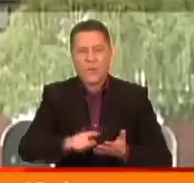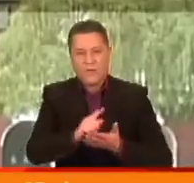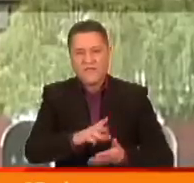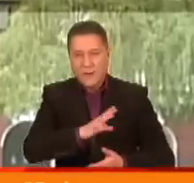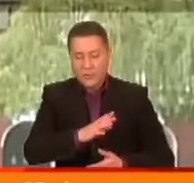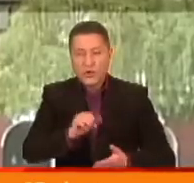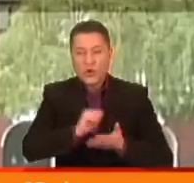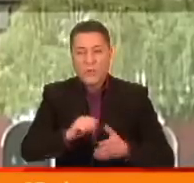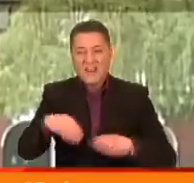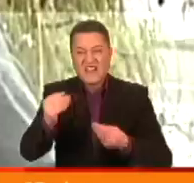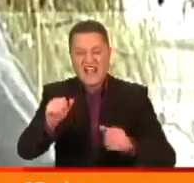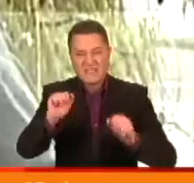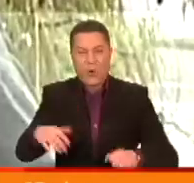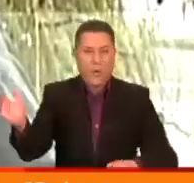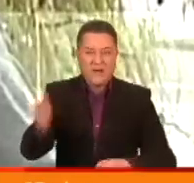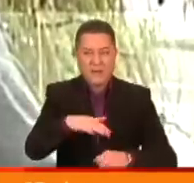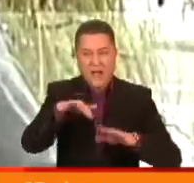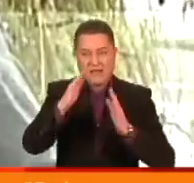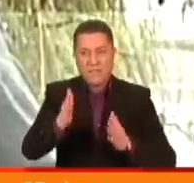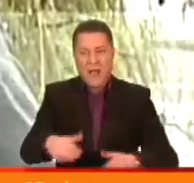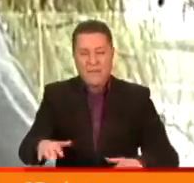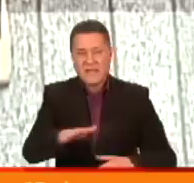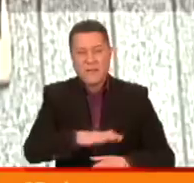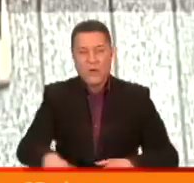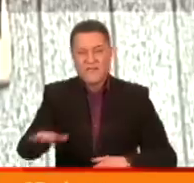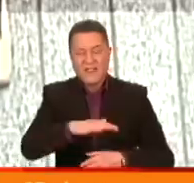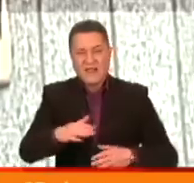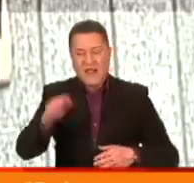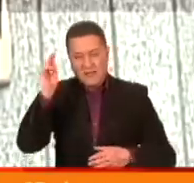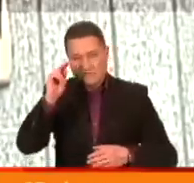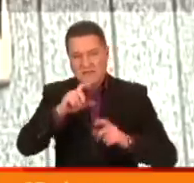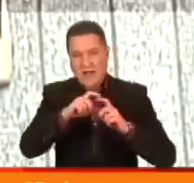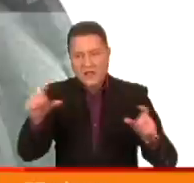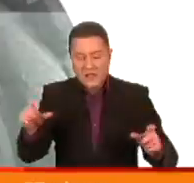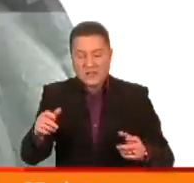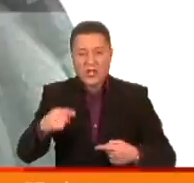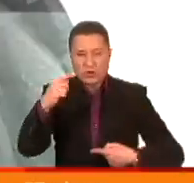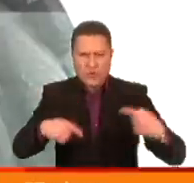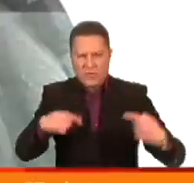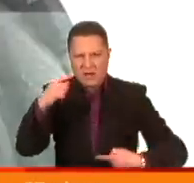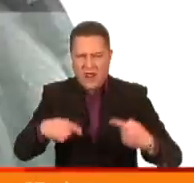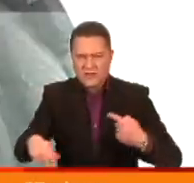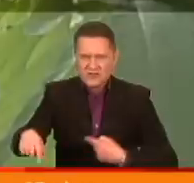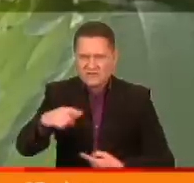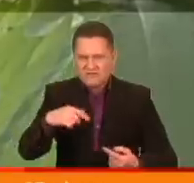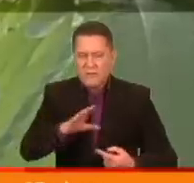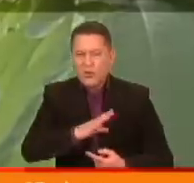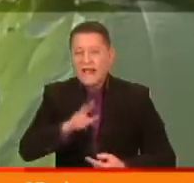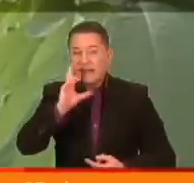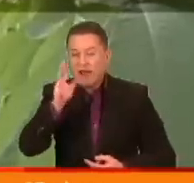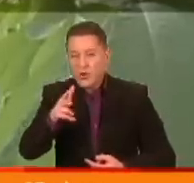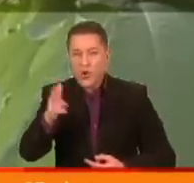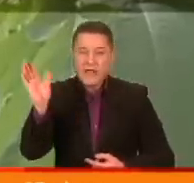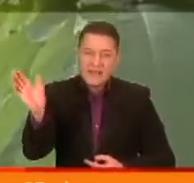Документ дає змогу прибрати пам'ятник з подвір'я закладу. Суперечки довкола долі російського полководця точилися 3 роки.